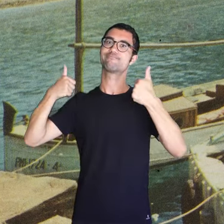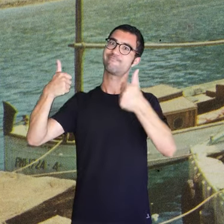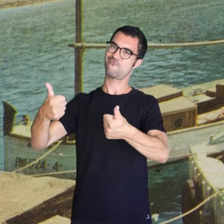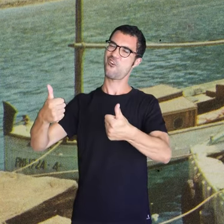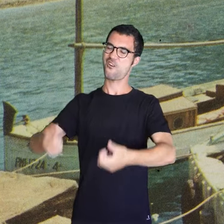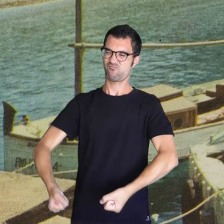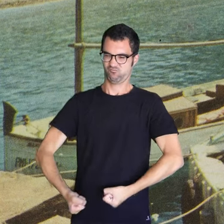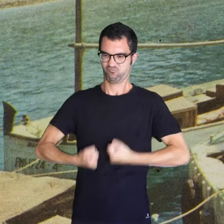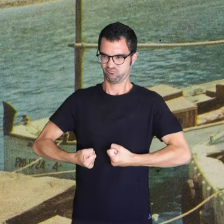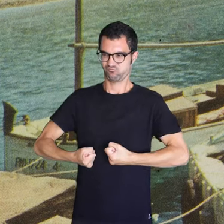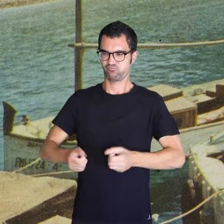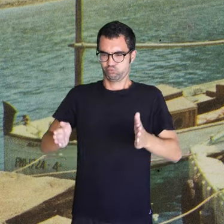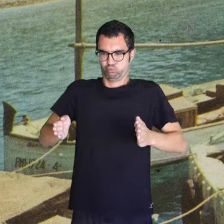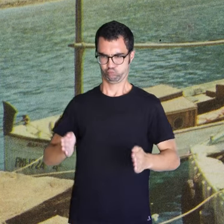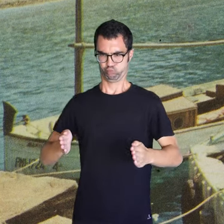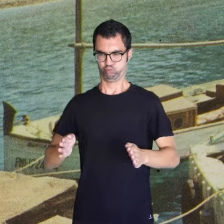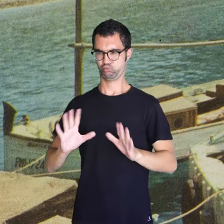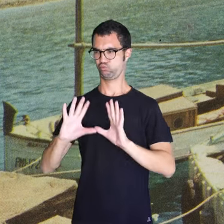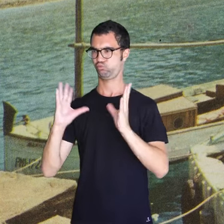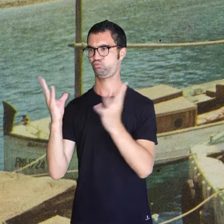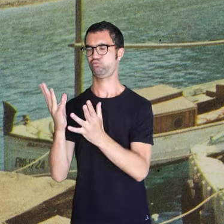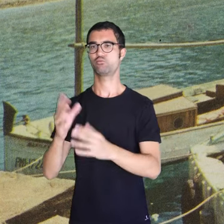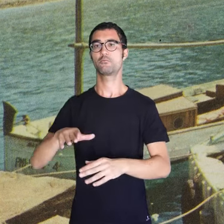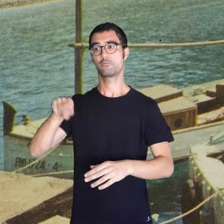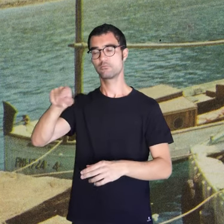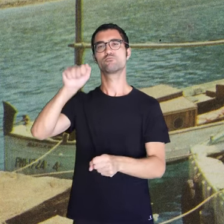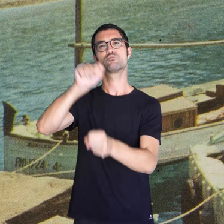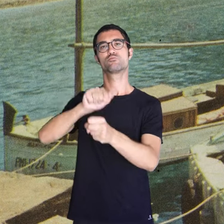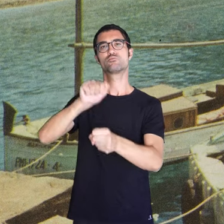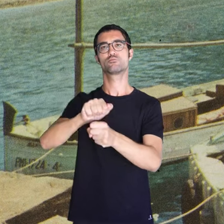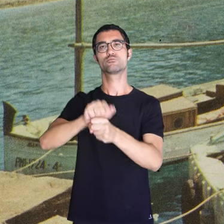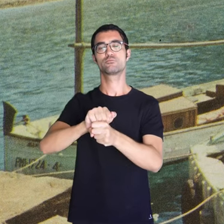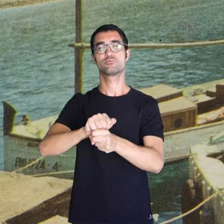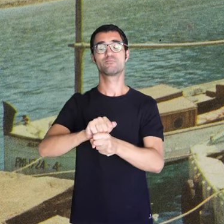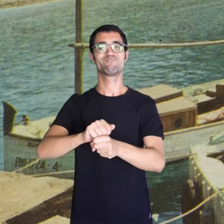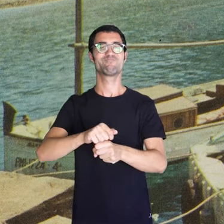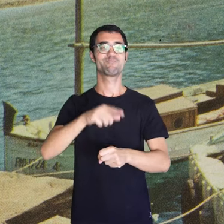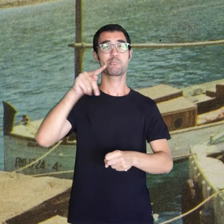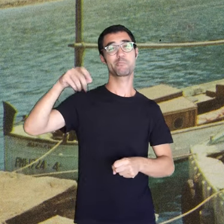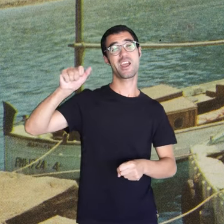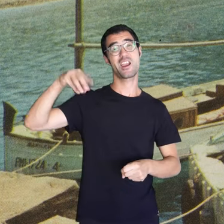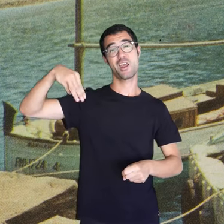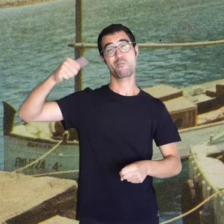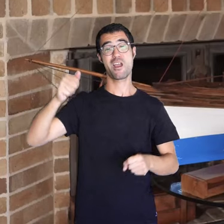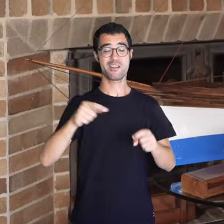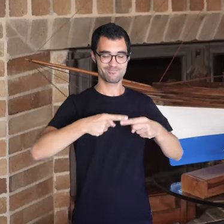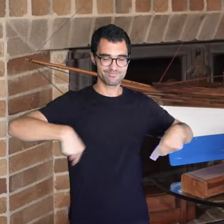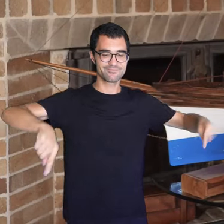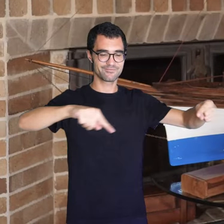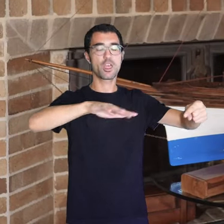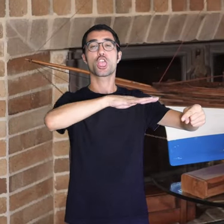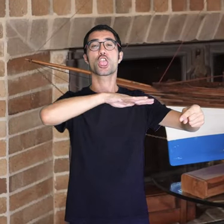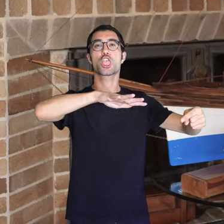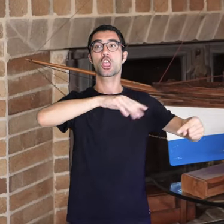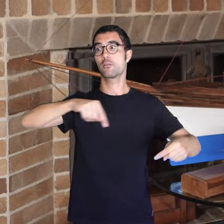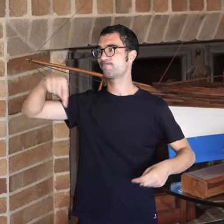diguéssim, un poc més fort, un poc més rígid per poder fer una feina que ja no era dins la Badia de Palma com feia feina antes, sinó que